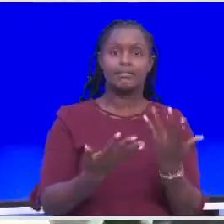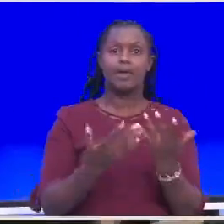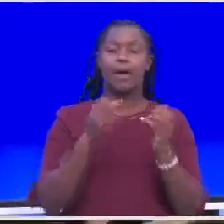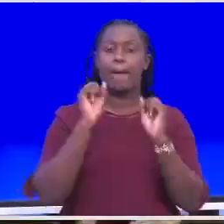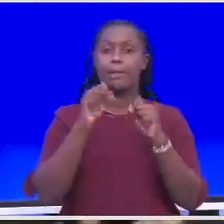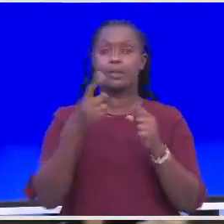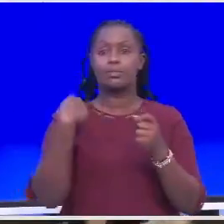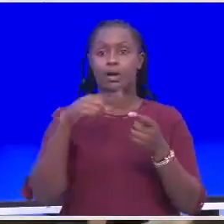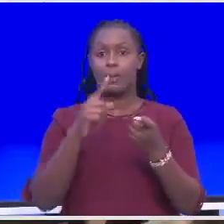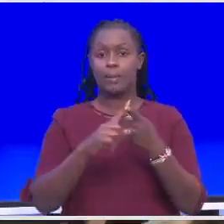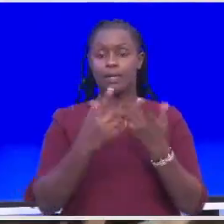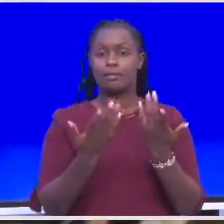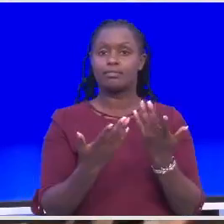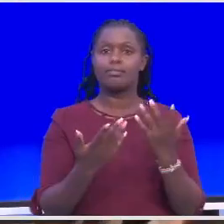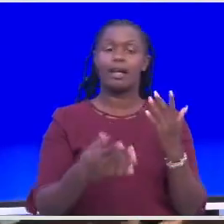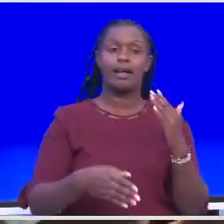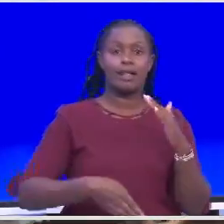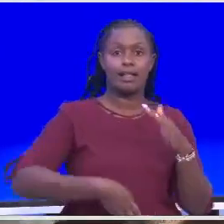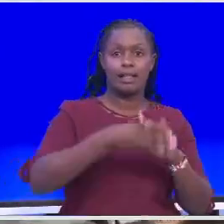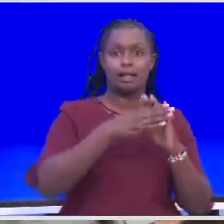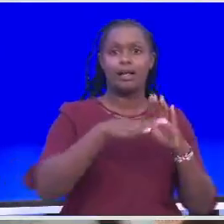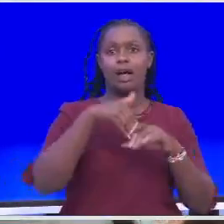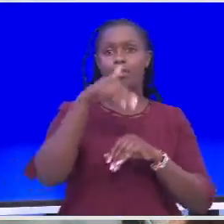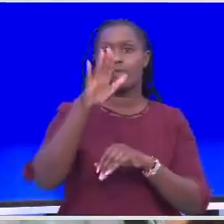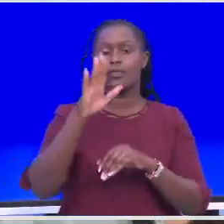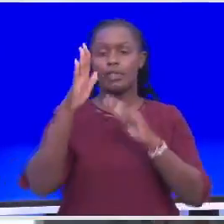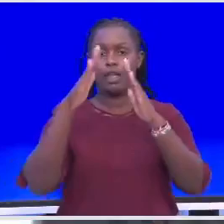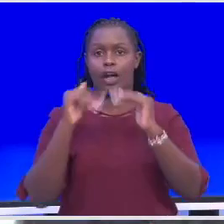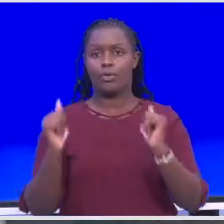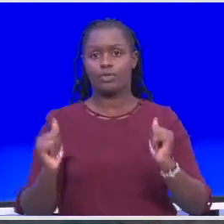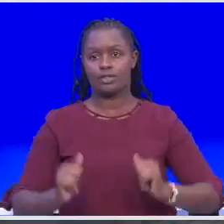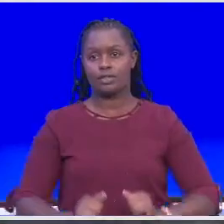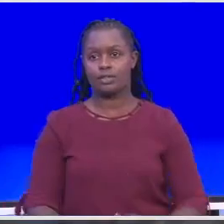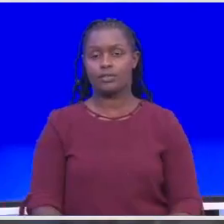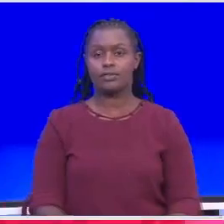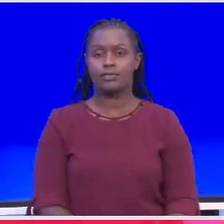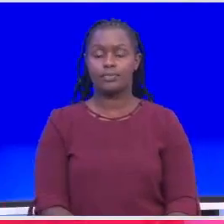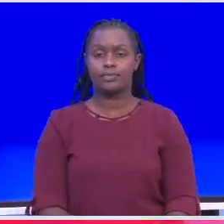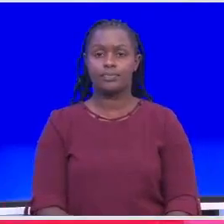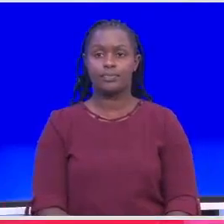ndani ya nyumba. Kombo Alfayo nikiripotia TV 47 Bomondo South Mugi.